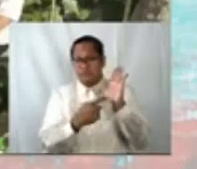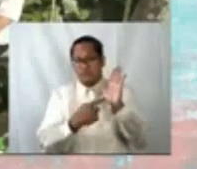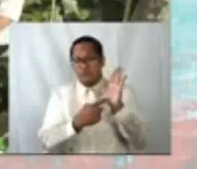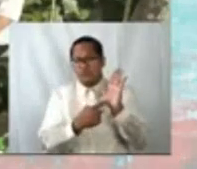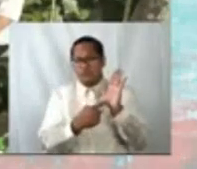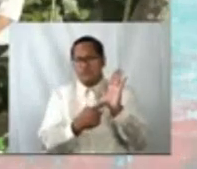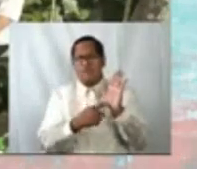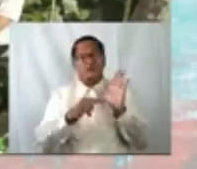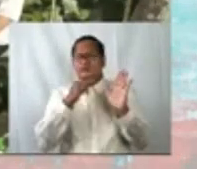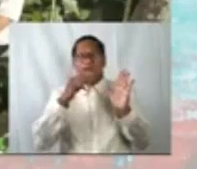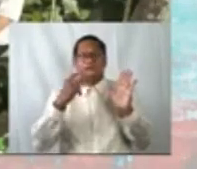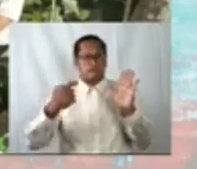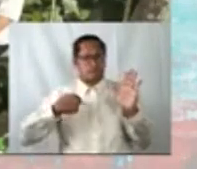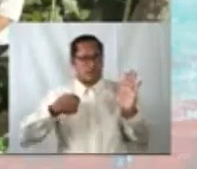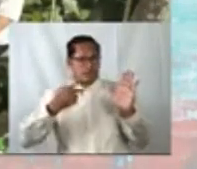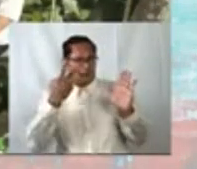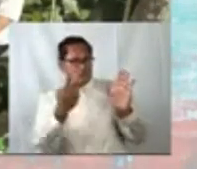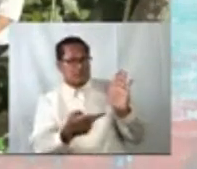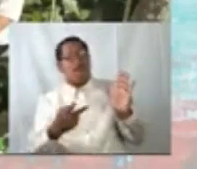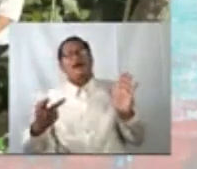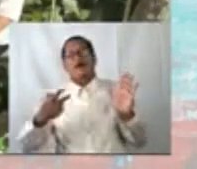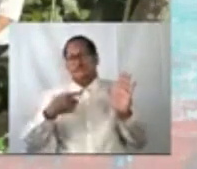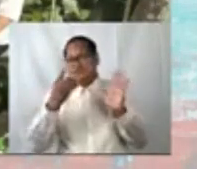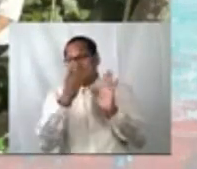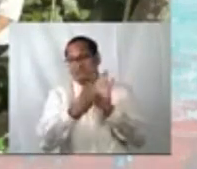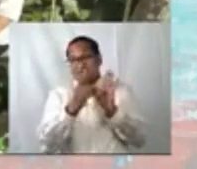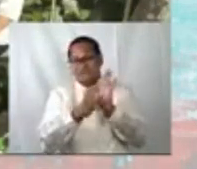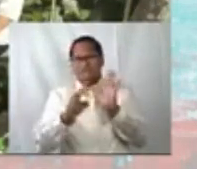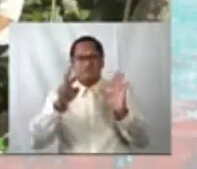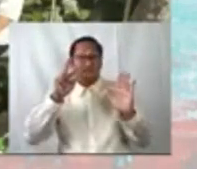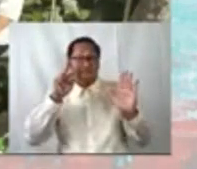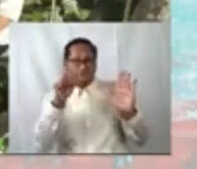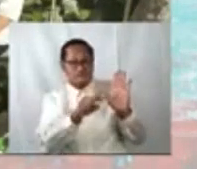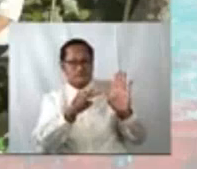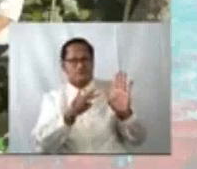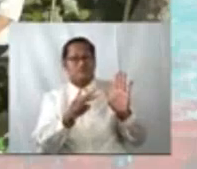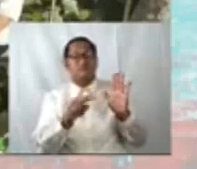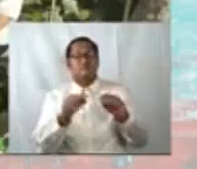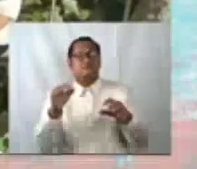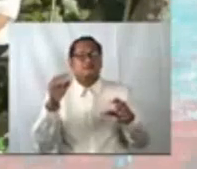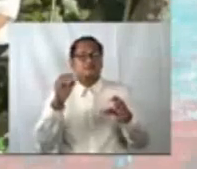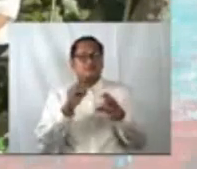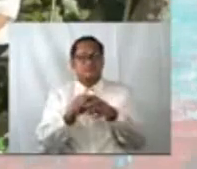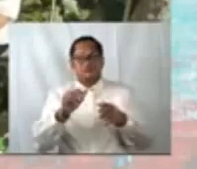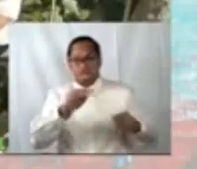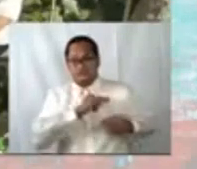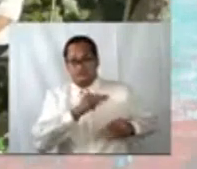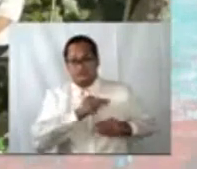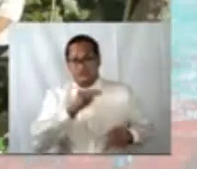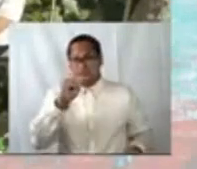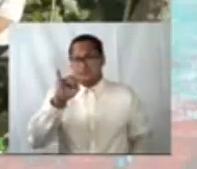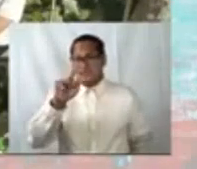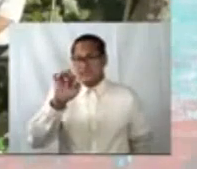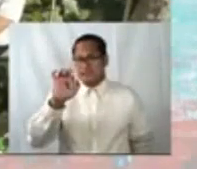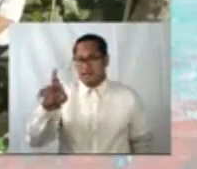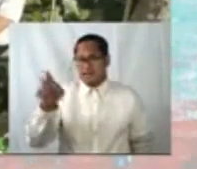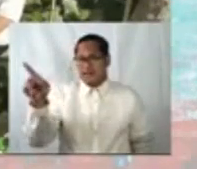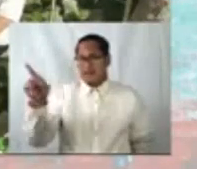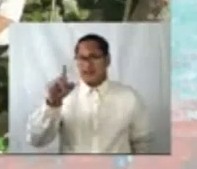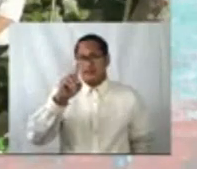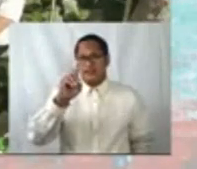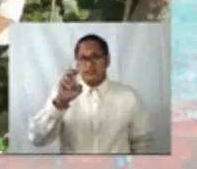hindi ako yung nakakita, no? May mga dokumentong nakita sa Archivo General Militar de Madrid na nagpapakita